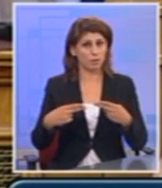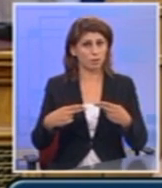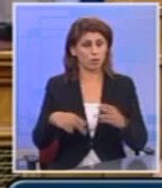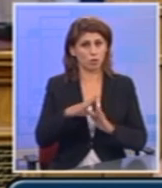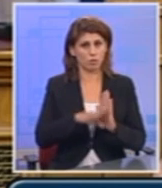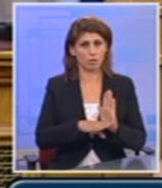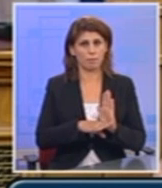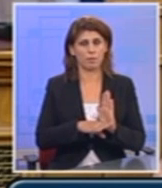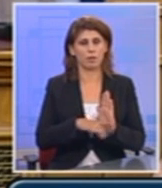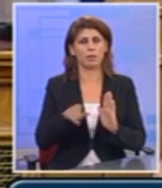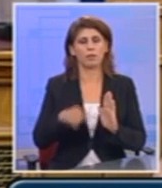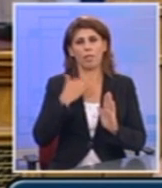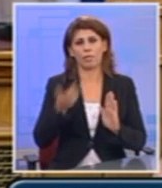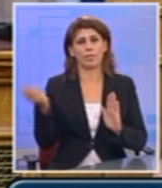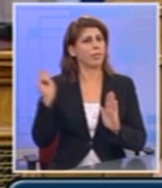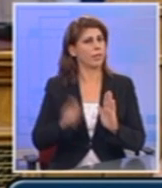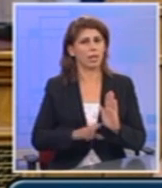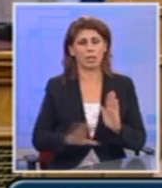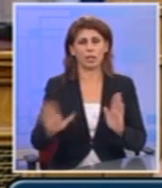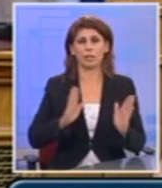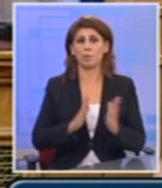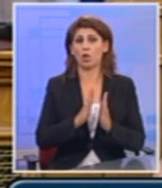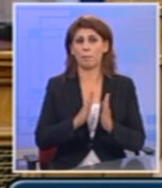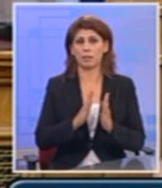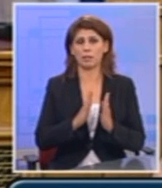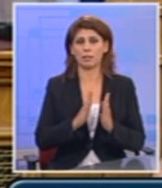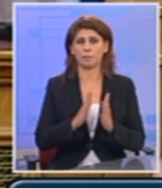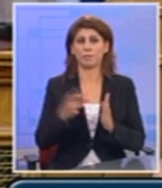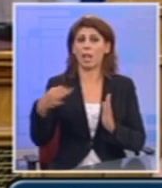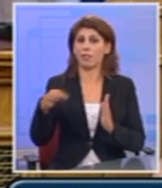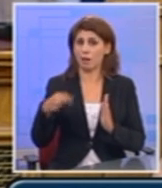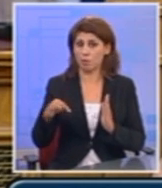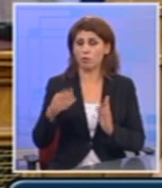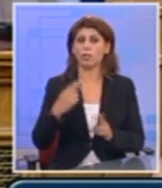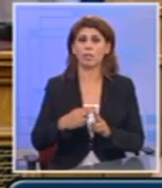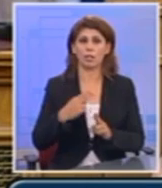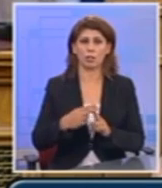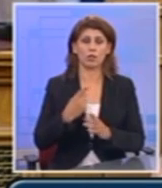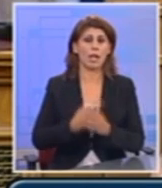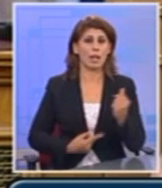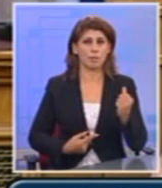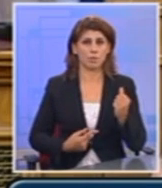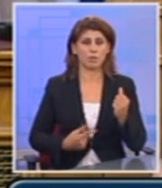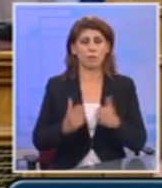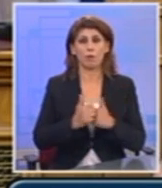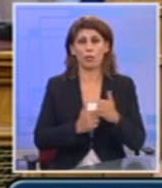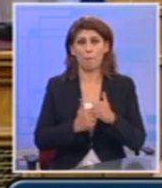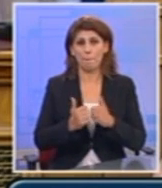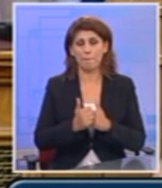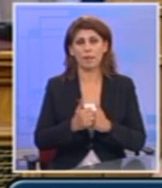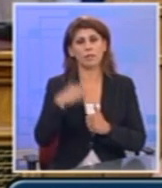σύστημα γίνεται αδύνατη η αντιμετώπιση των αδυναμιών του και κυρίως η έλλειψη των υποδομών και